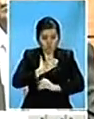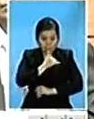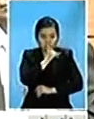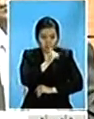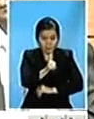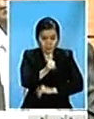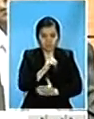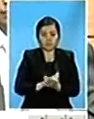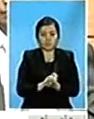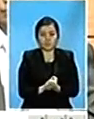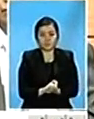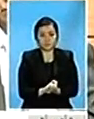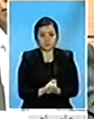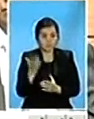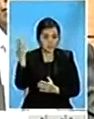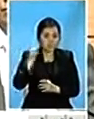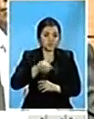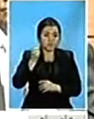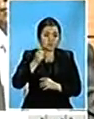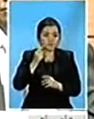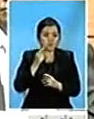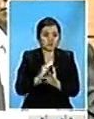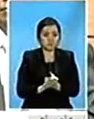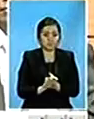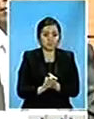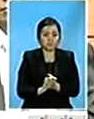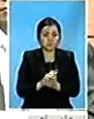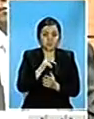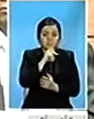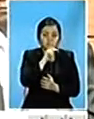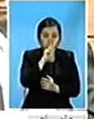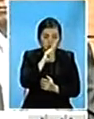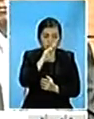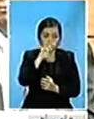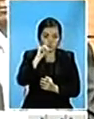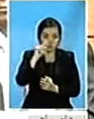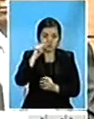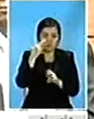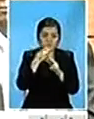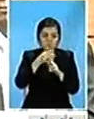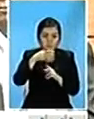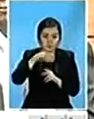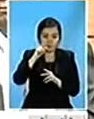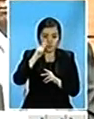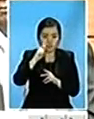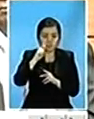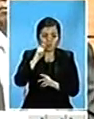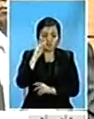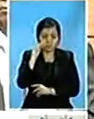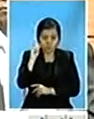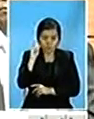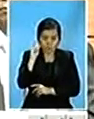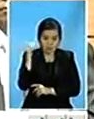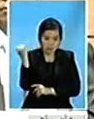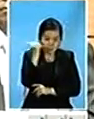านรัฐมนตรีปอประสบมีหมายที่จะไปชี้แจงแต่ท่านไม่ได้ไปท่านส่งท่าน